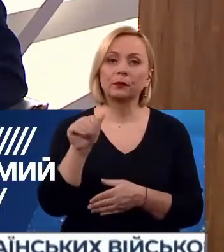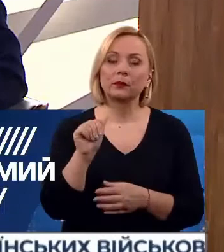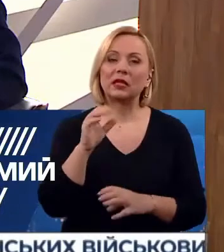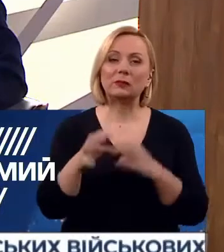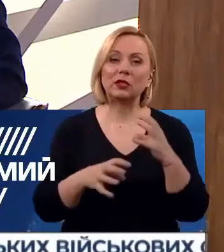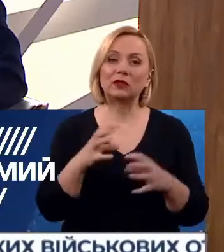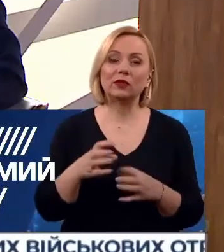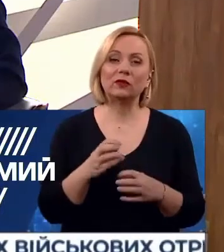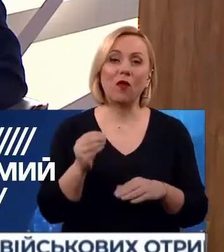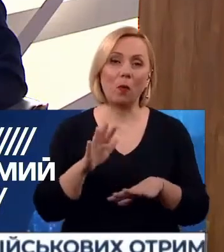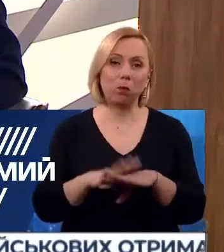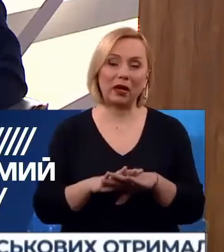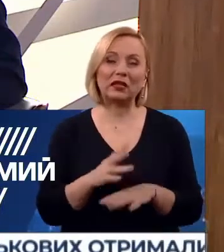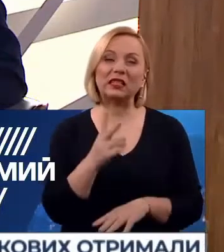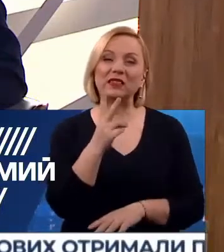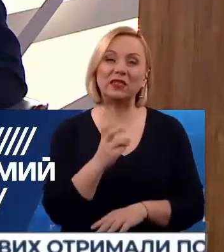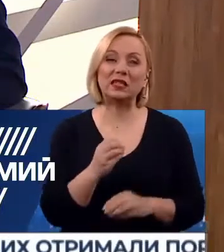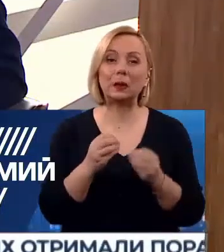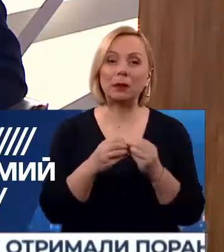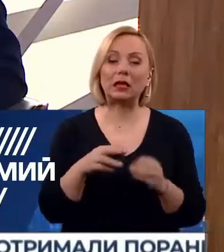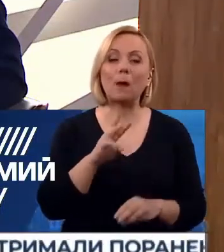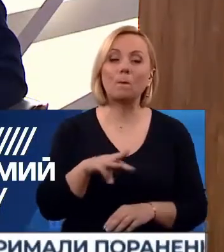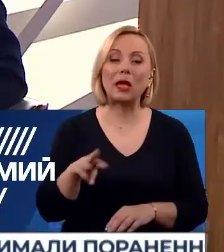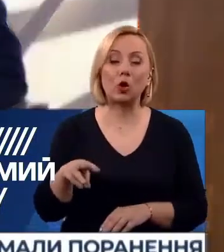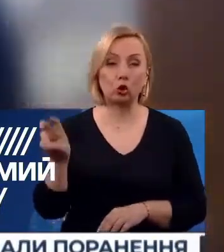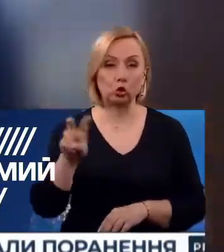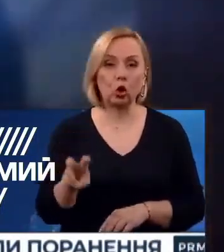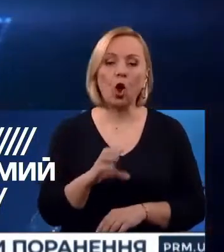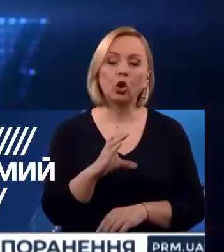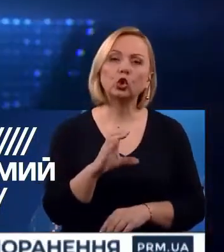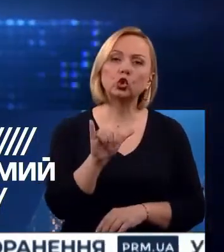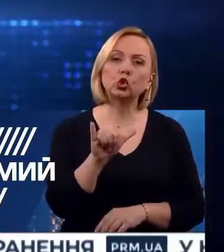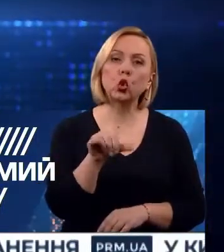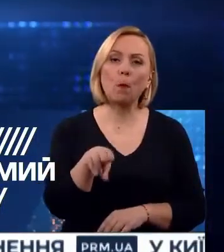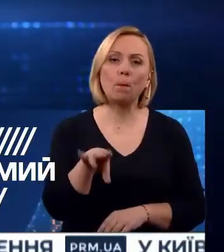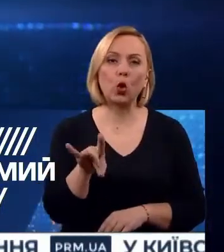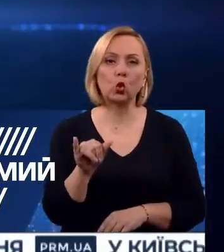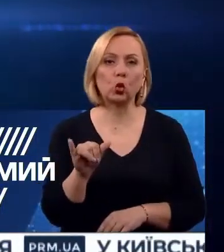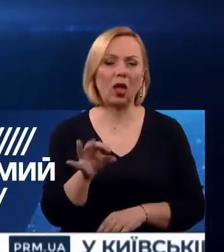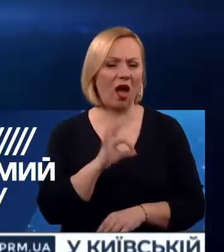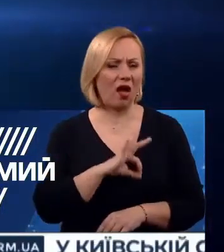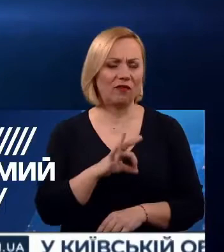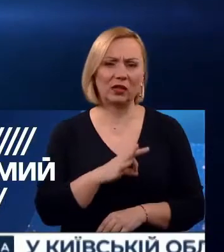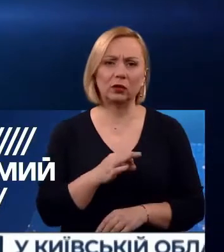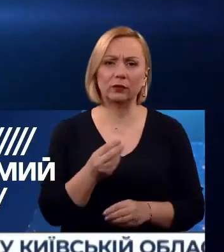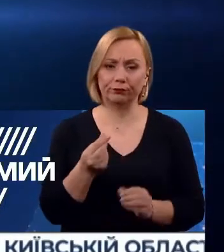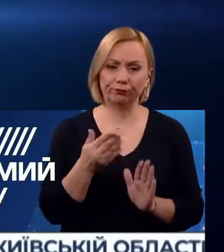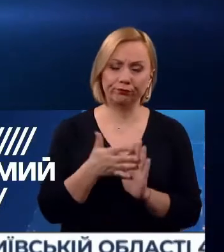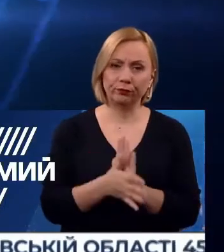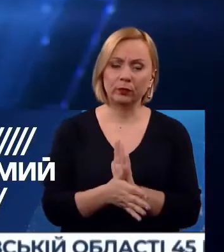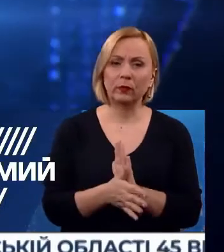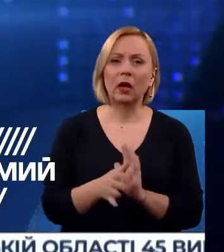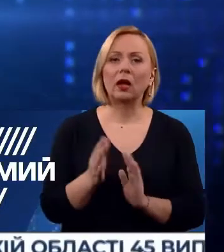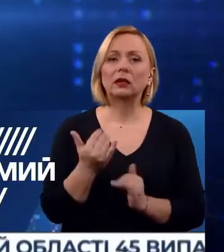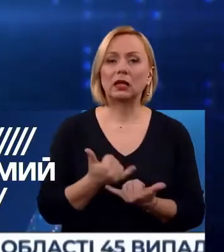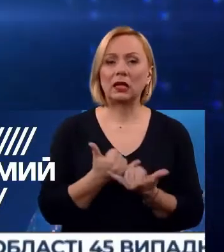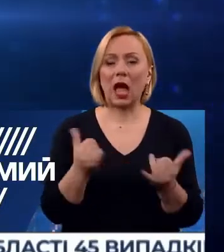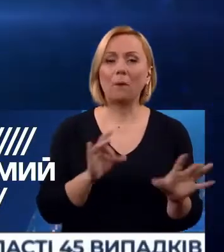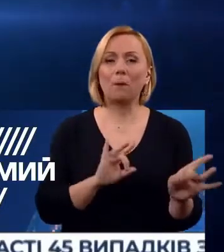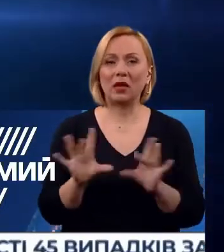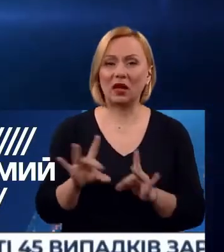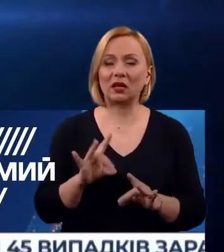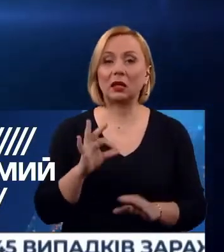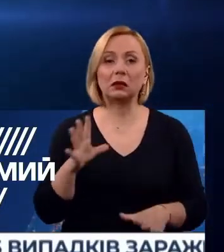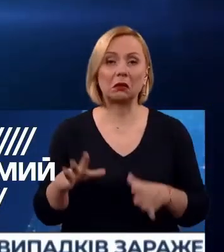на 215 мільйонів доларів. І Уляна Супрун дуже ефективно використовувала цей кредит на піар і на тренінги.